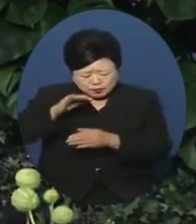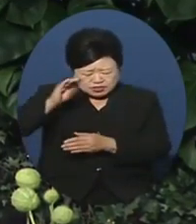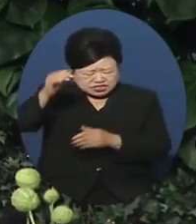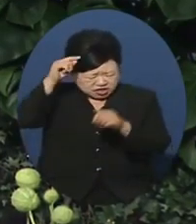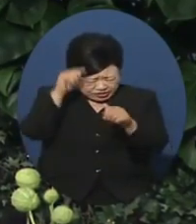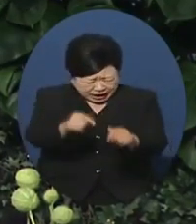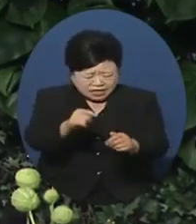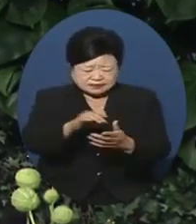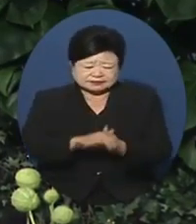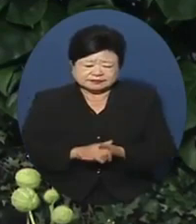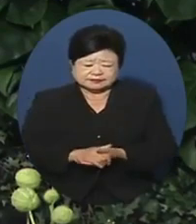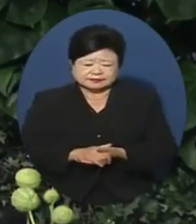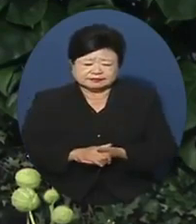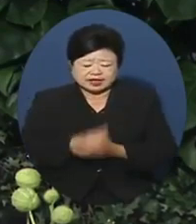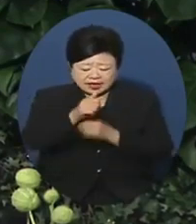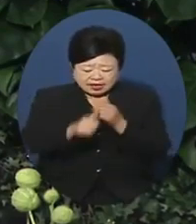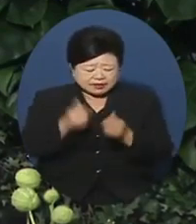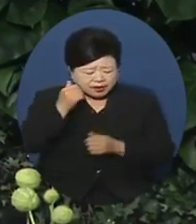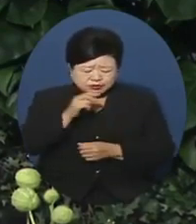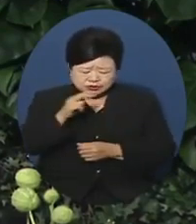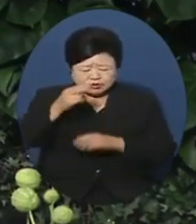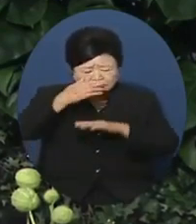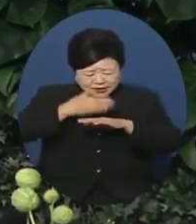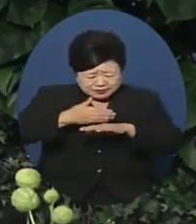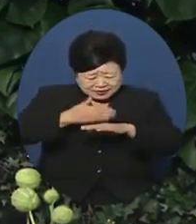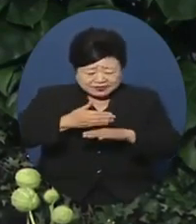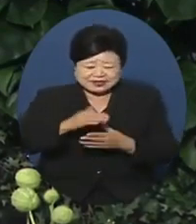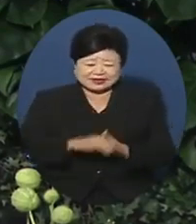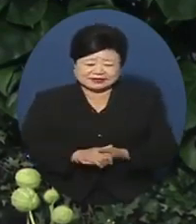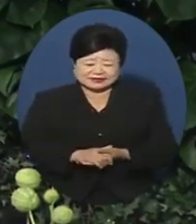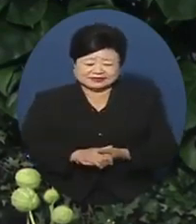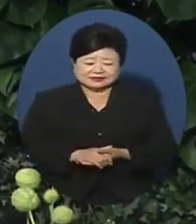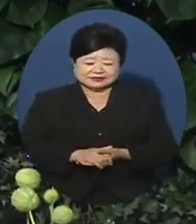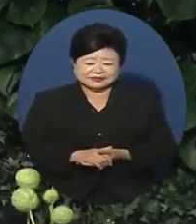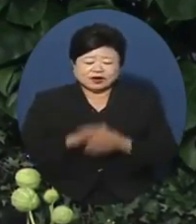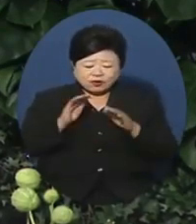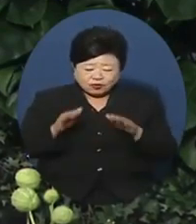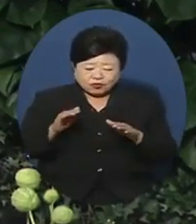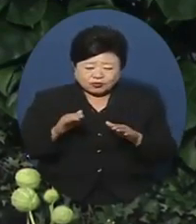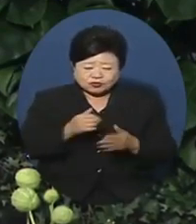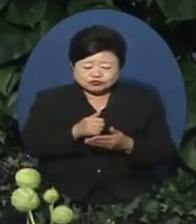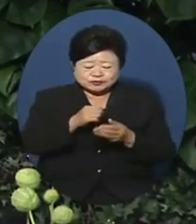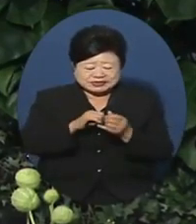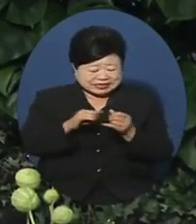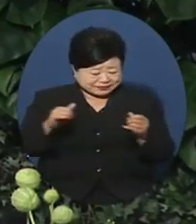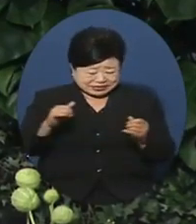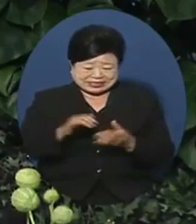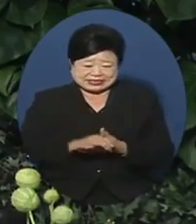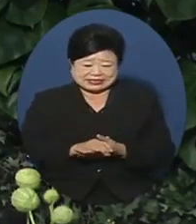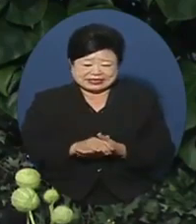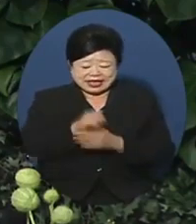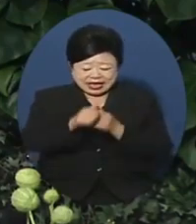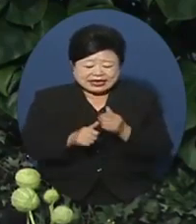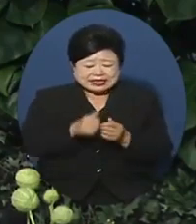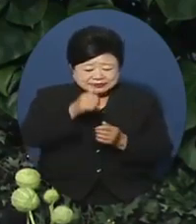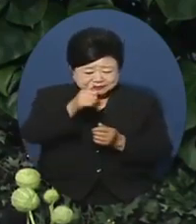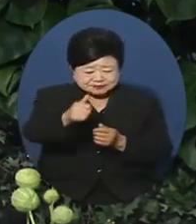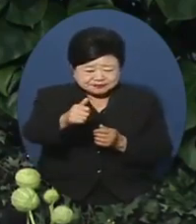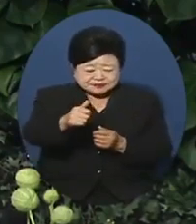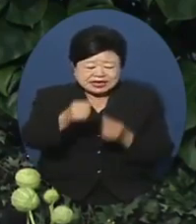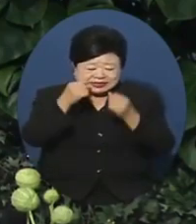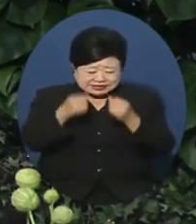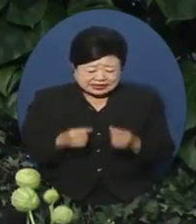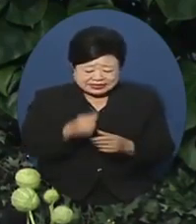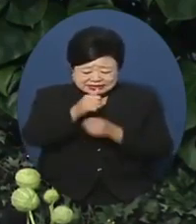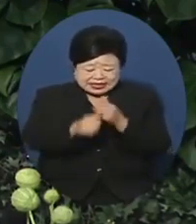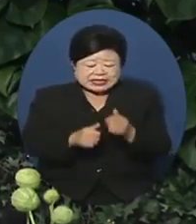넘칠지라다. 하나님 아버지에 감사합니다. 오늘 주의 백성들이 하나님